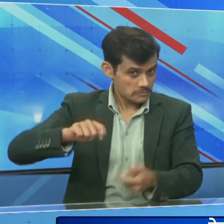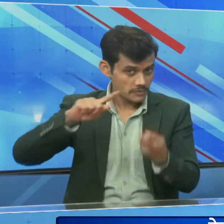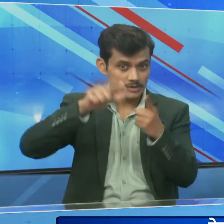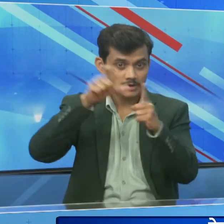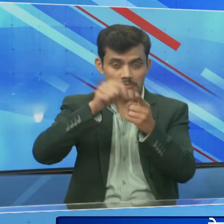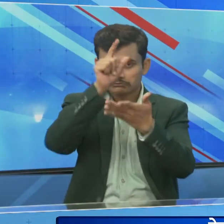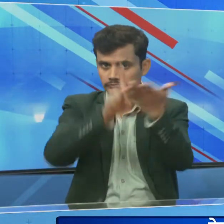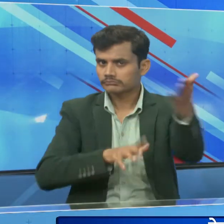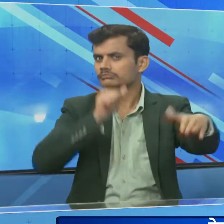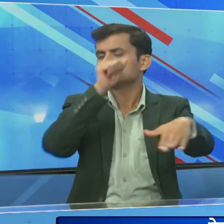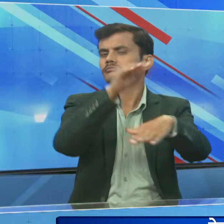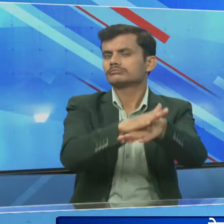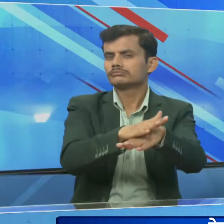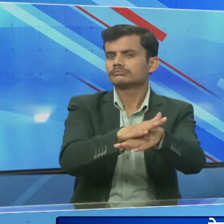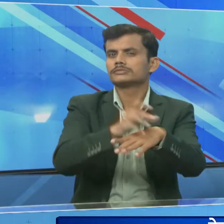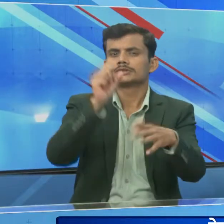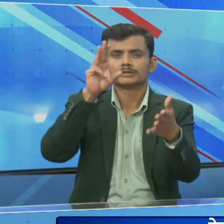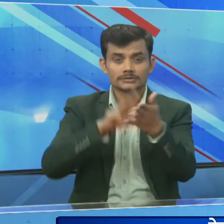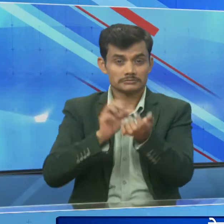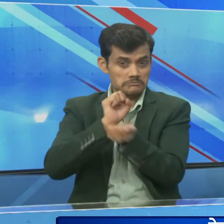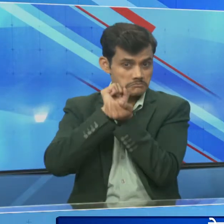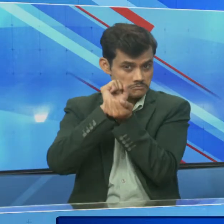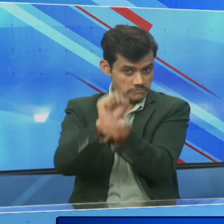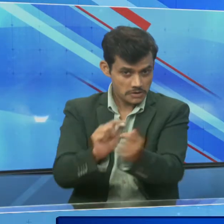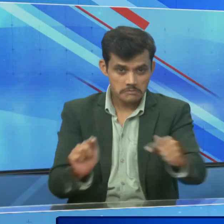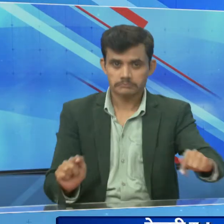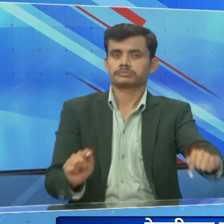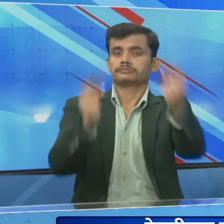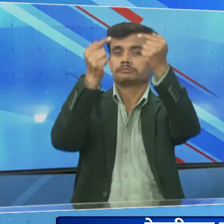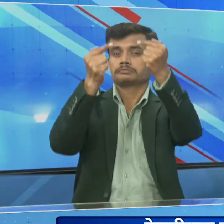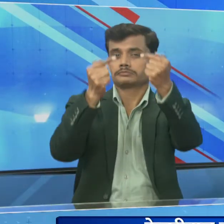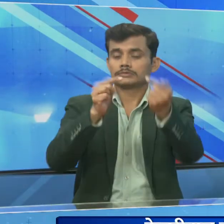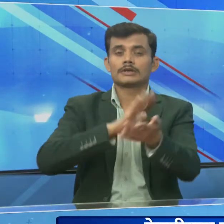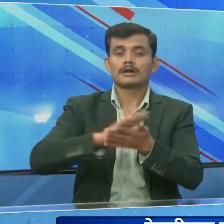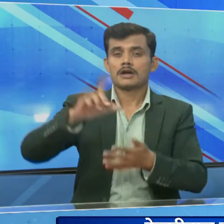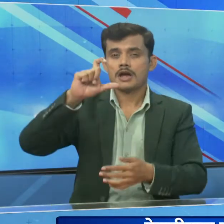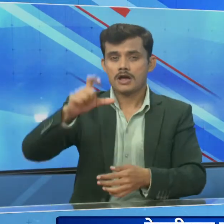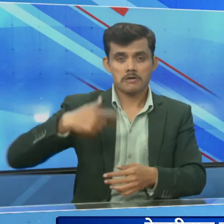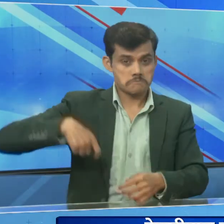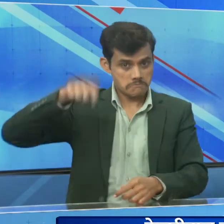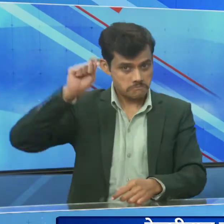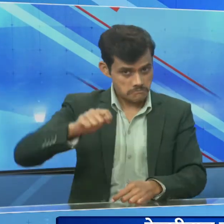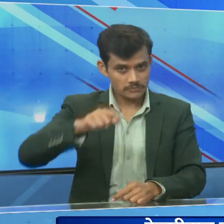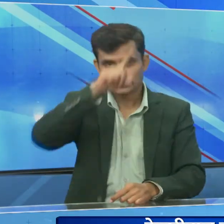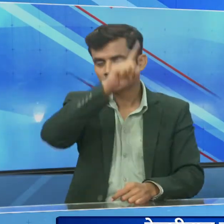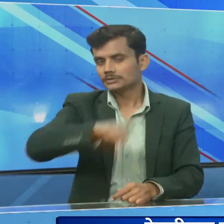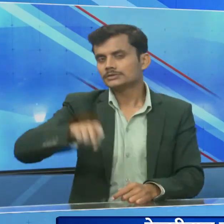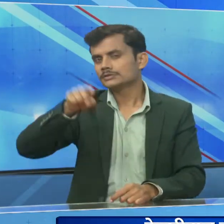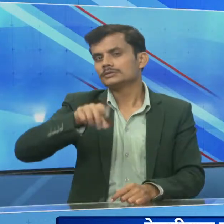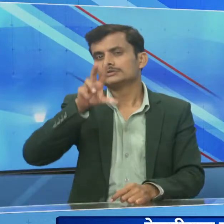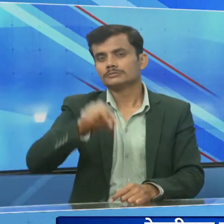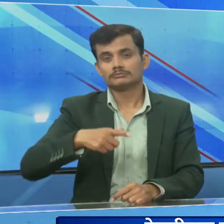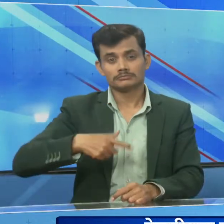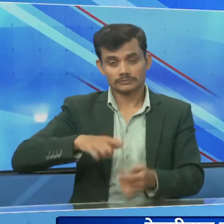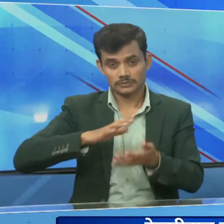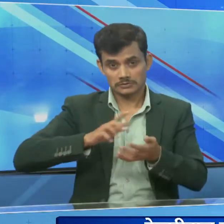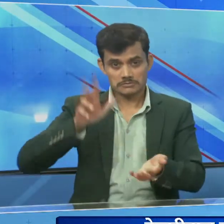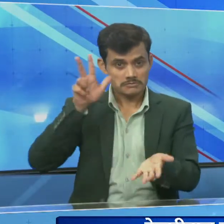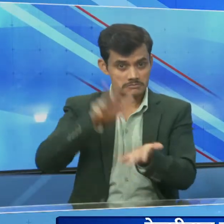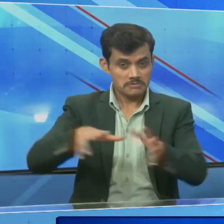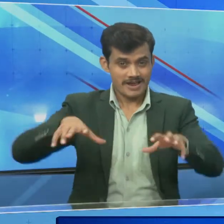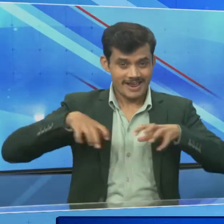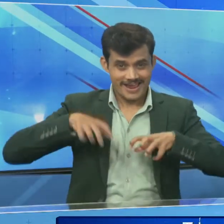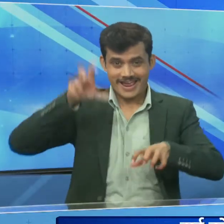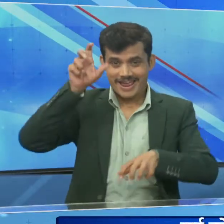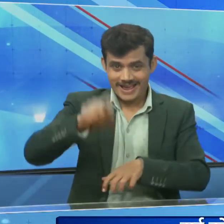है। केजरीवाल की गिरफ्तारी को चुनौती देने वाली याचिका को एससी ने खारिज किया था। कोर्ट ने ईडी को 24 अप्रैल